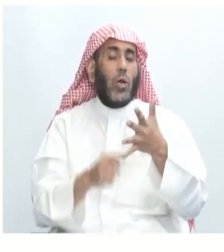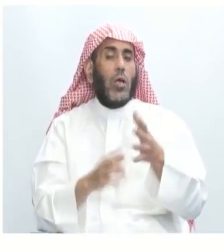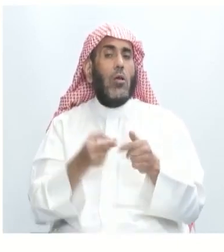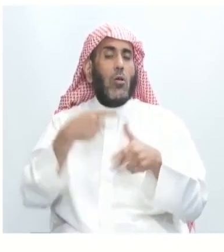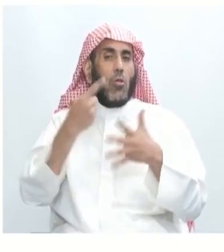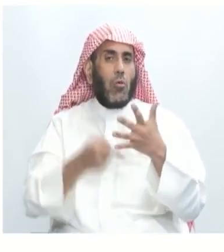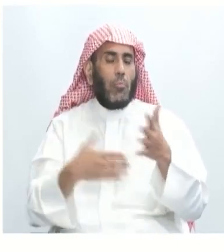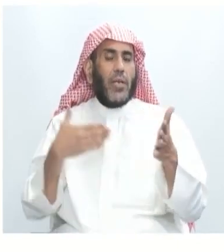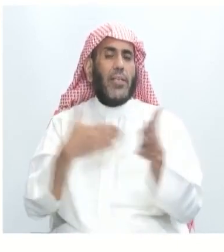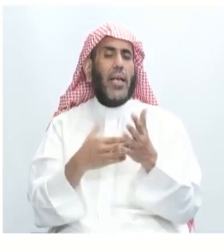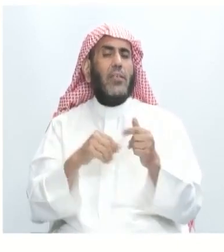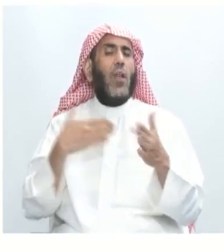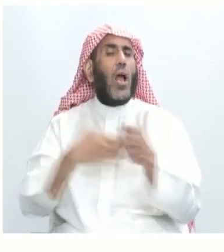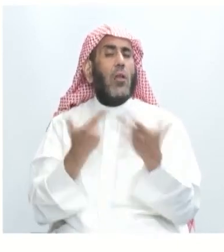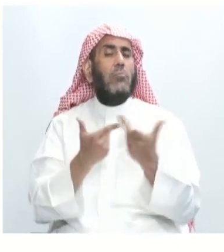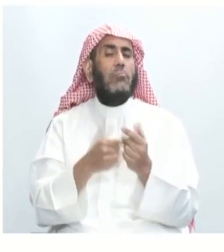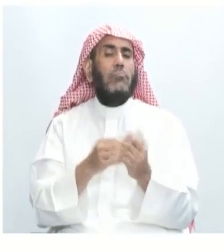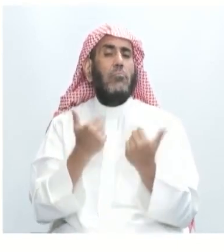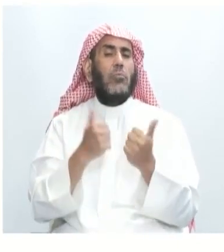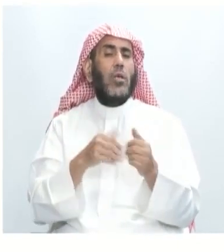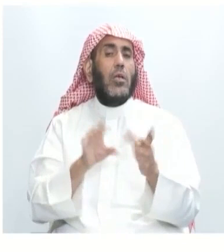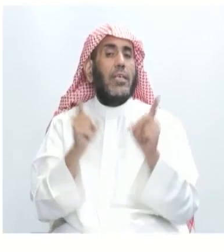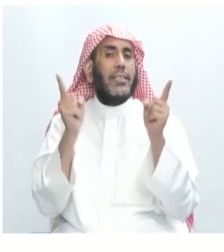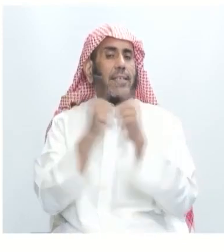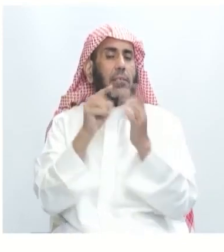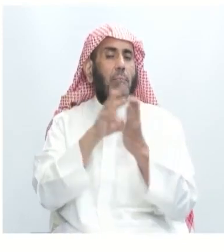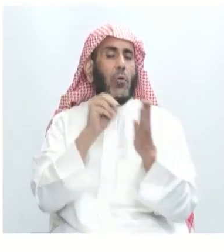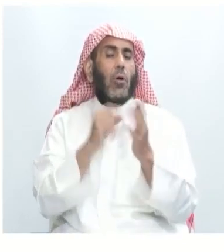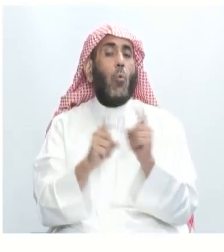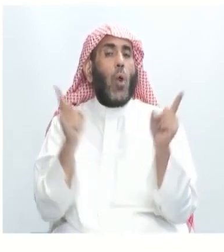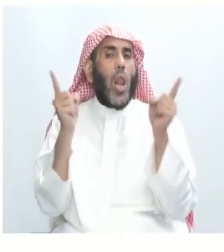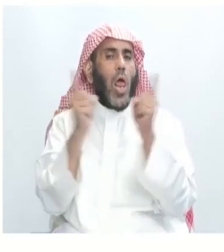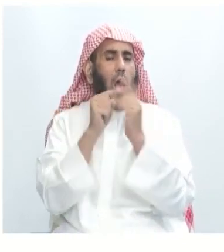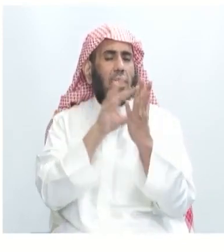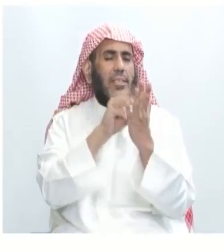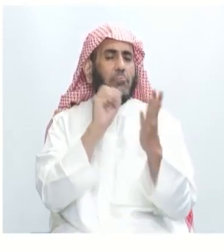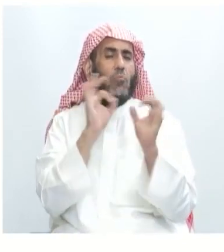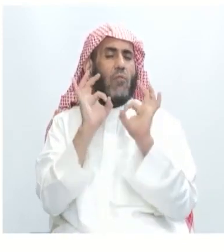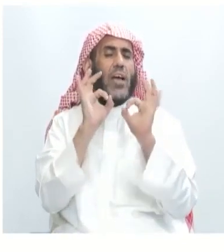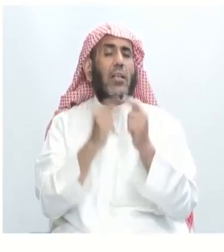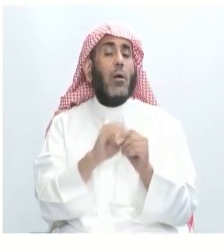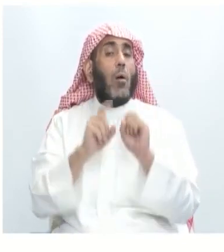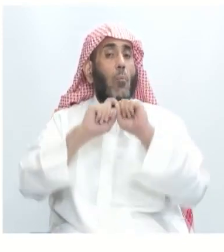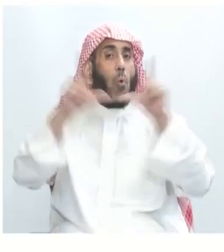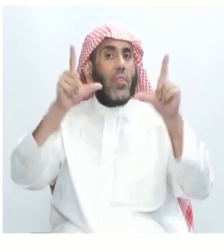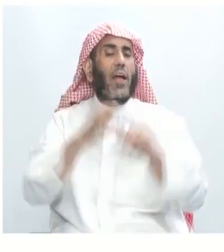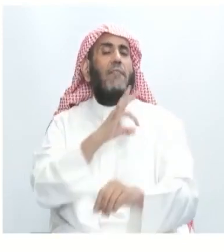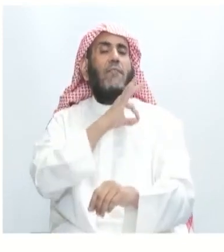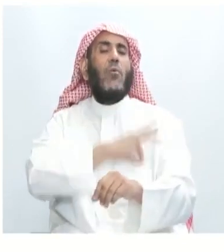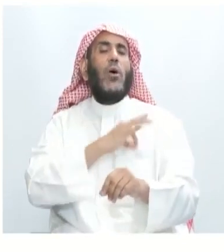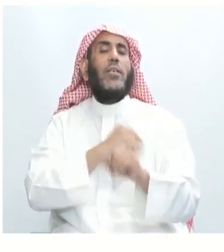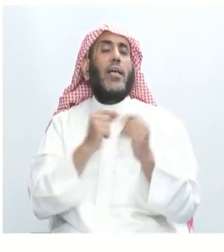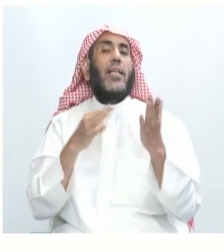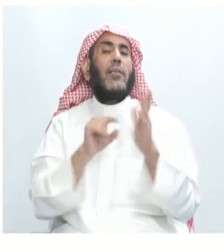نتائج النتائج التي تاتي بها او تخلصها بها التجربه ويلخص النتائج المرتقبه للتجربه موضحا فوائد هذه